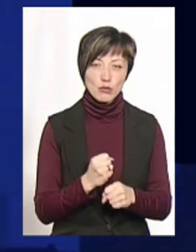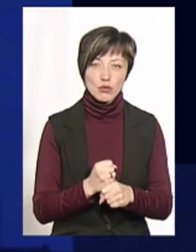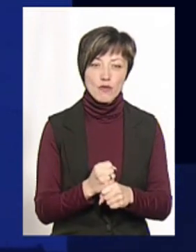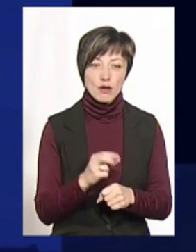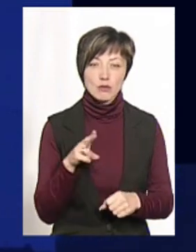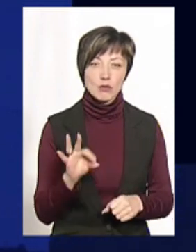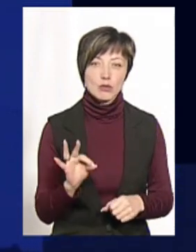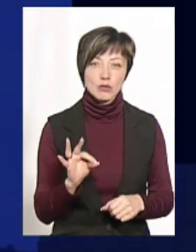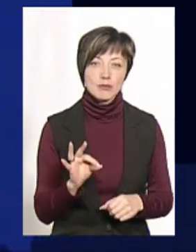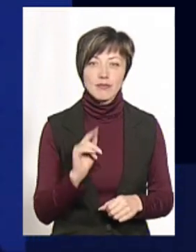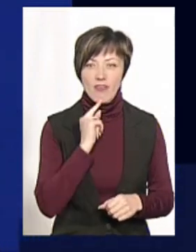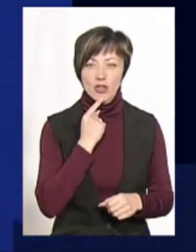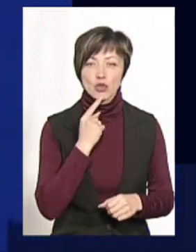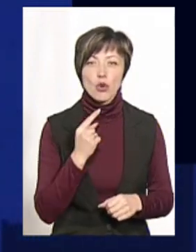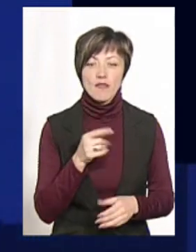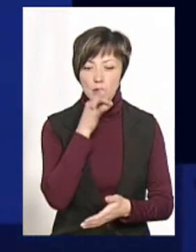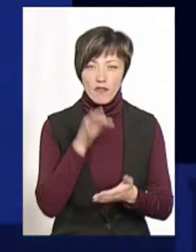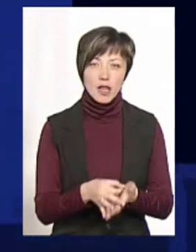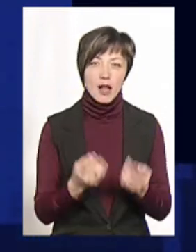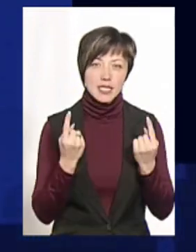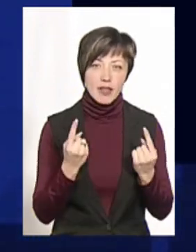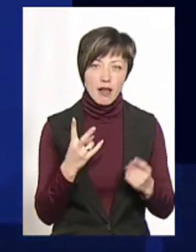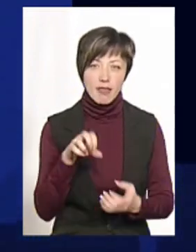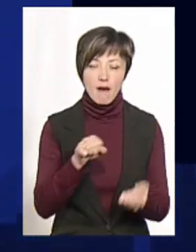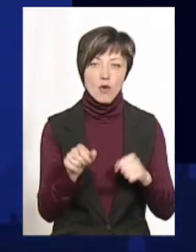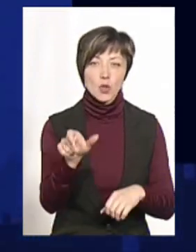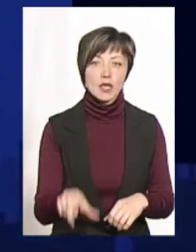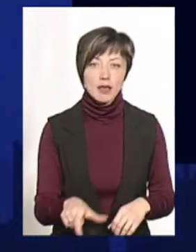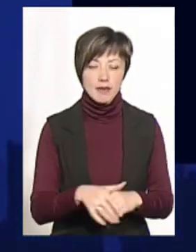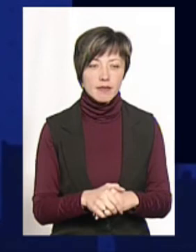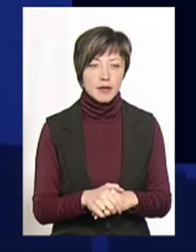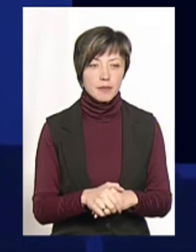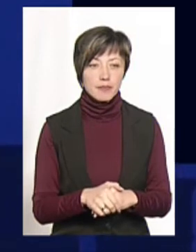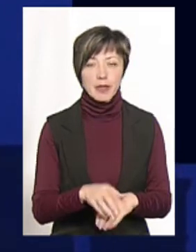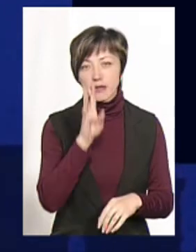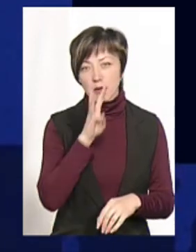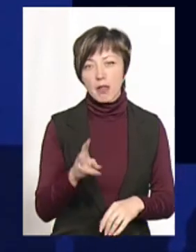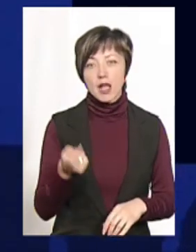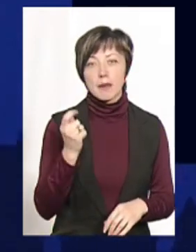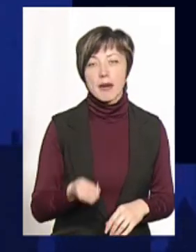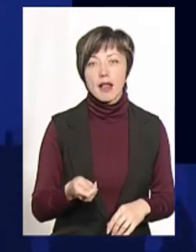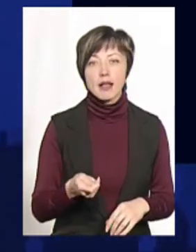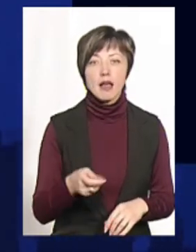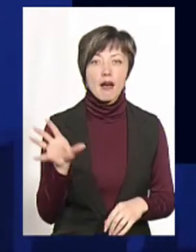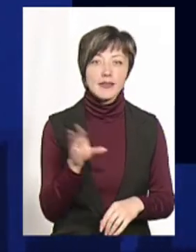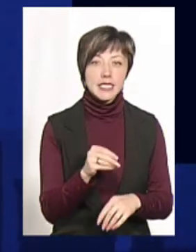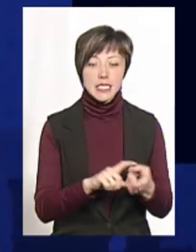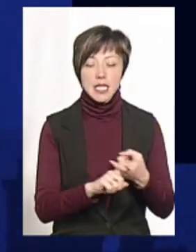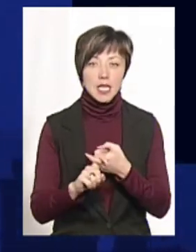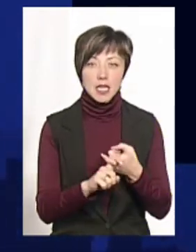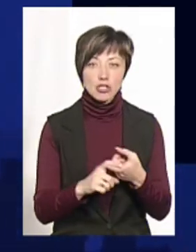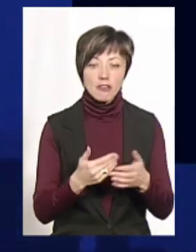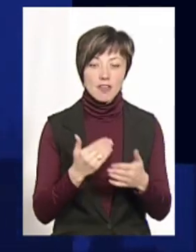бо важко, відповідальність то велика на водієві, зарплати маленькі, а все залежить від